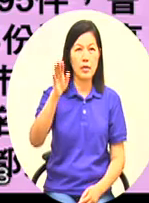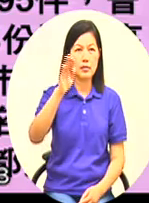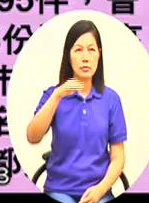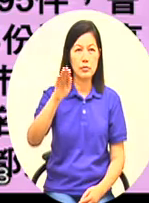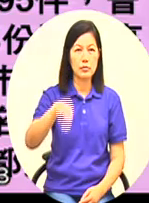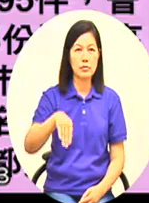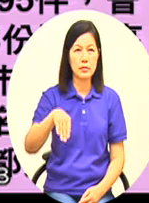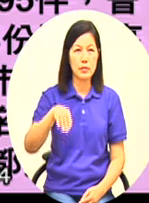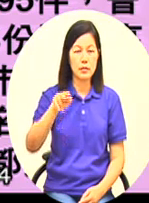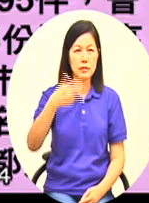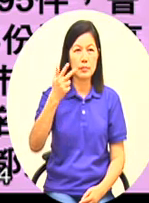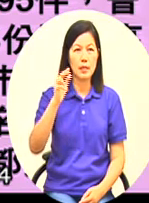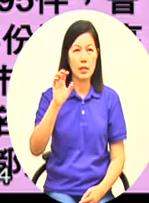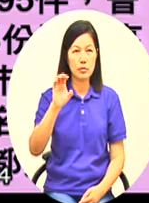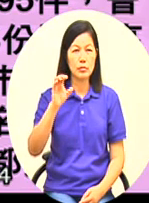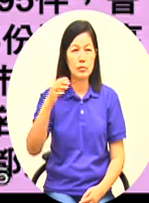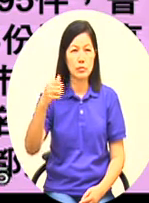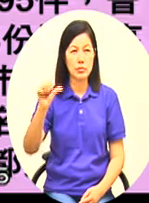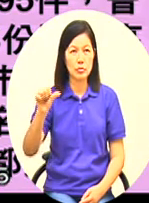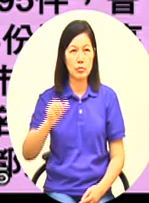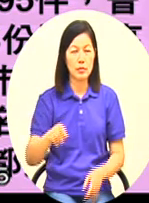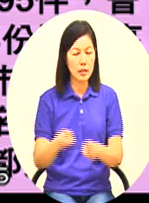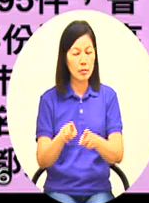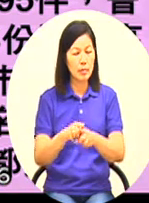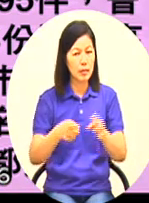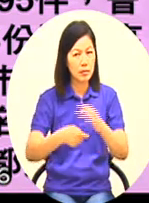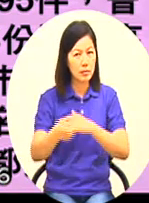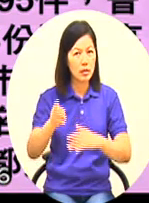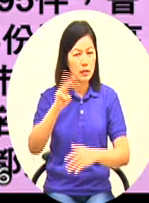29,795件，那普通的窃盗案是